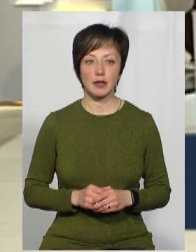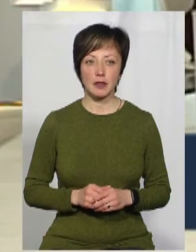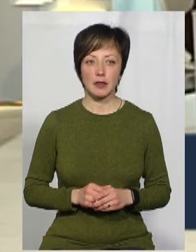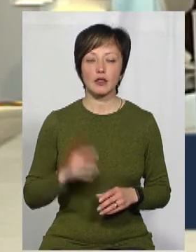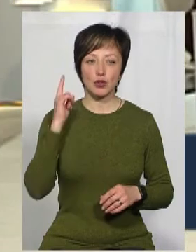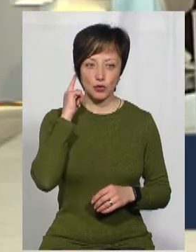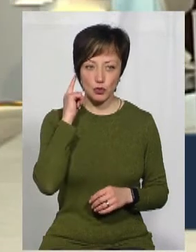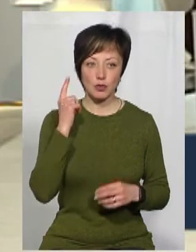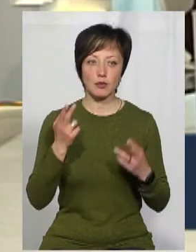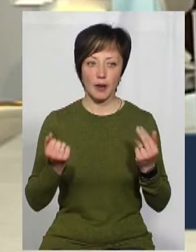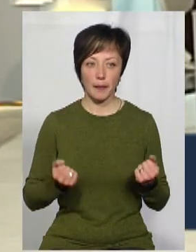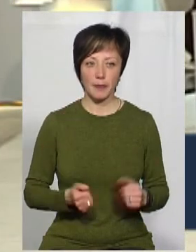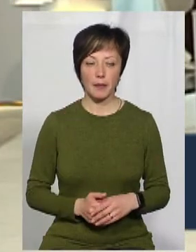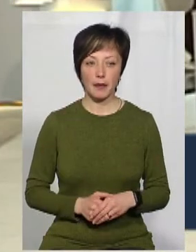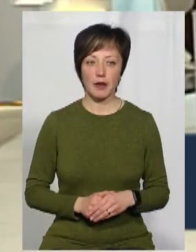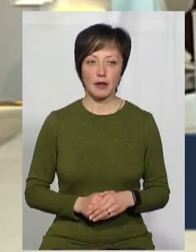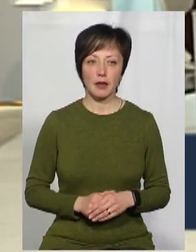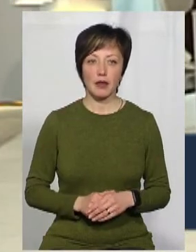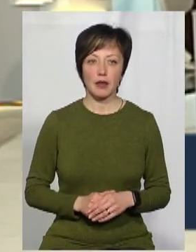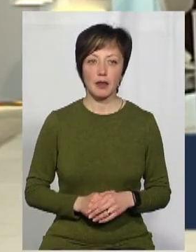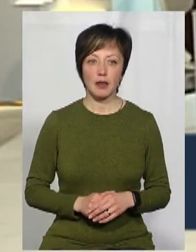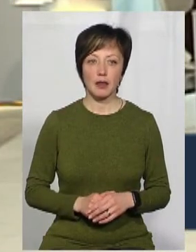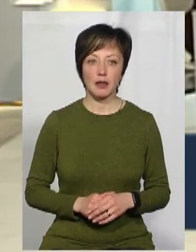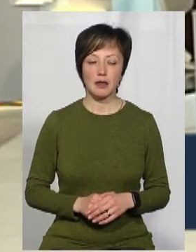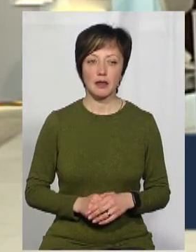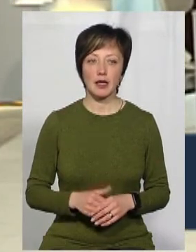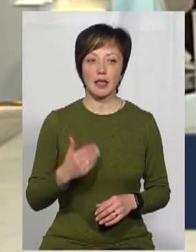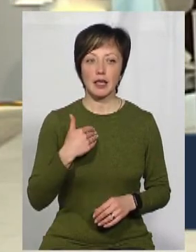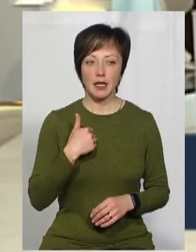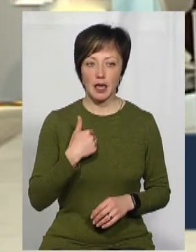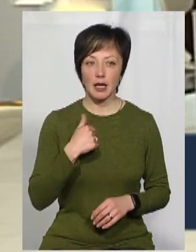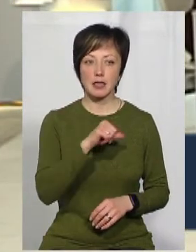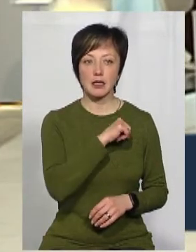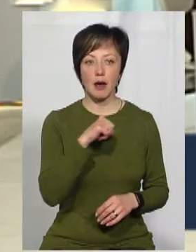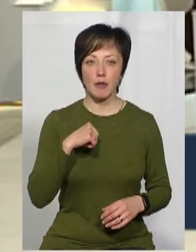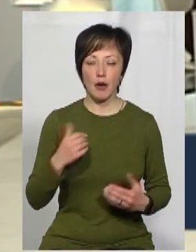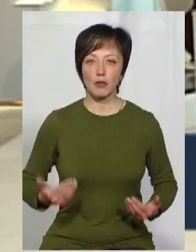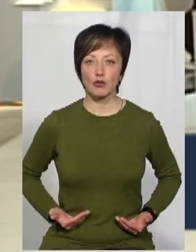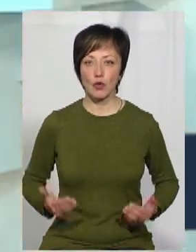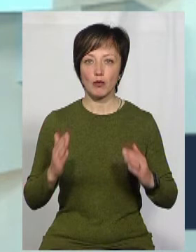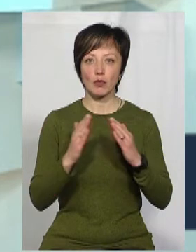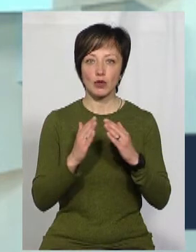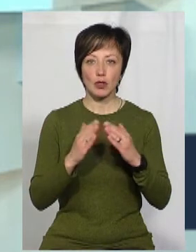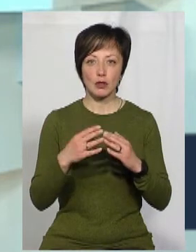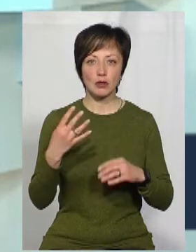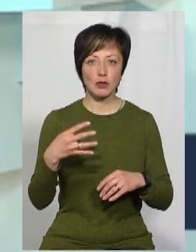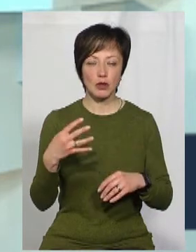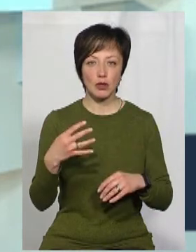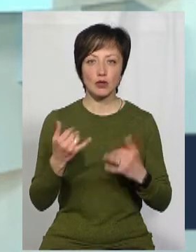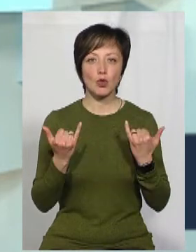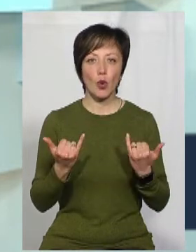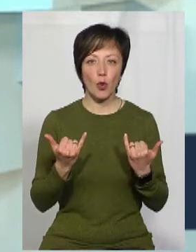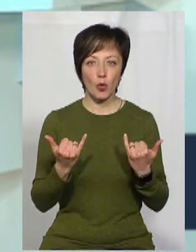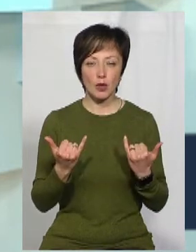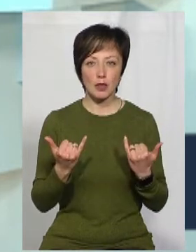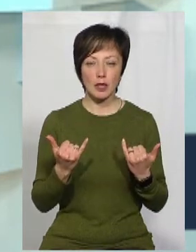Добрий день. Я хочу, я сама проживаю в будинку 40-му. Хочу що сказати.